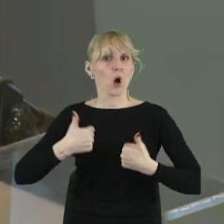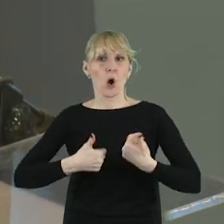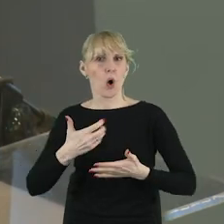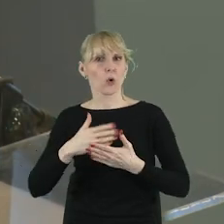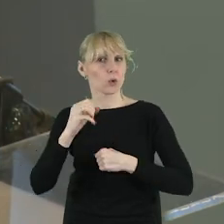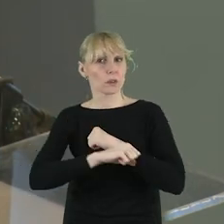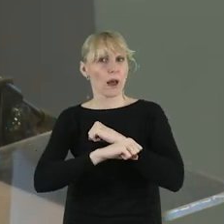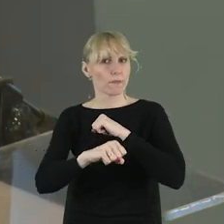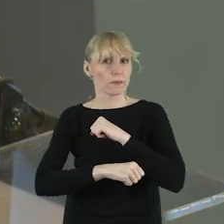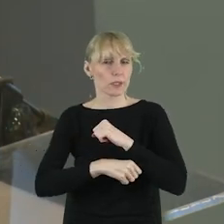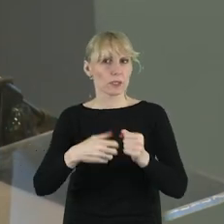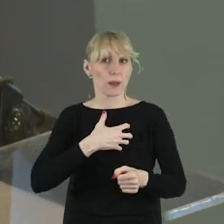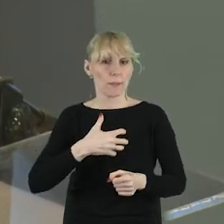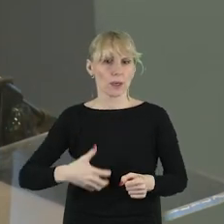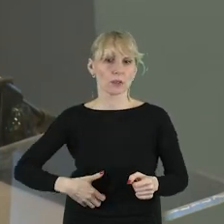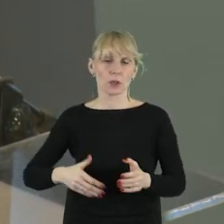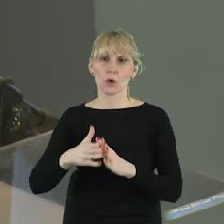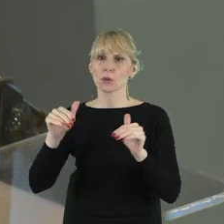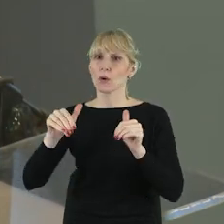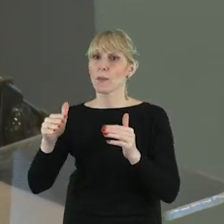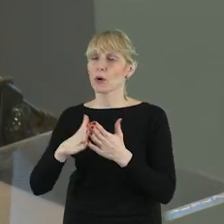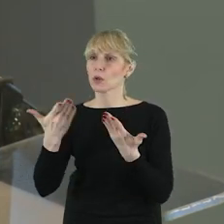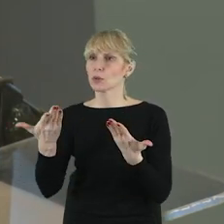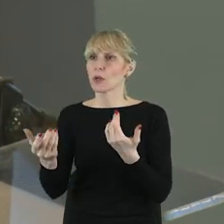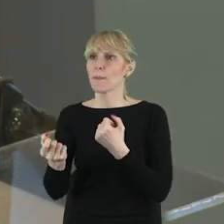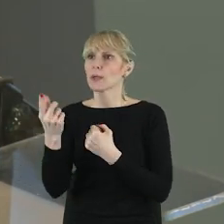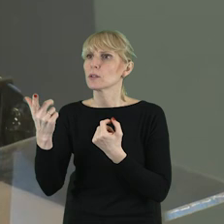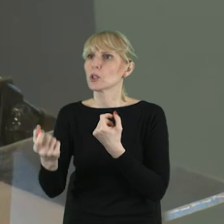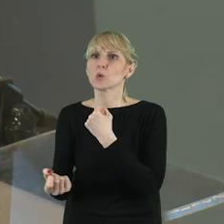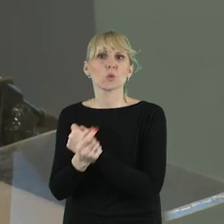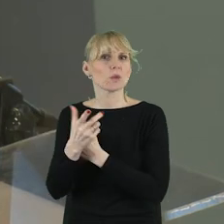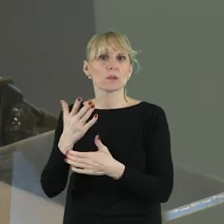skuteczniejszy w poszukiwaniu, bo to jest równie